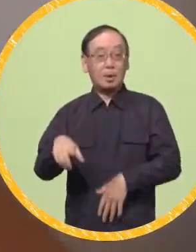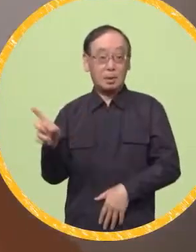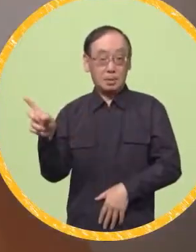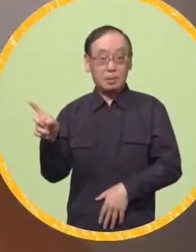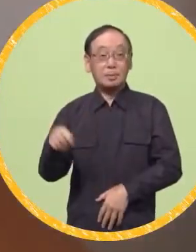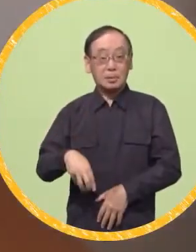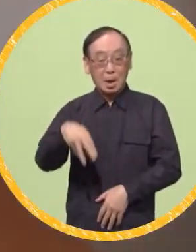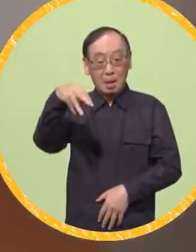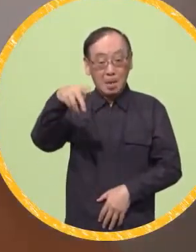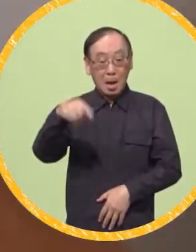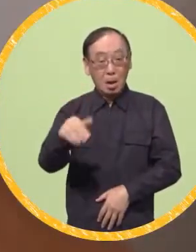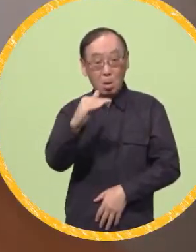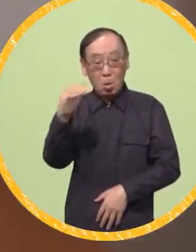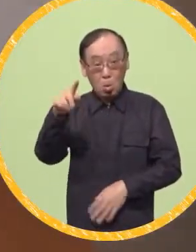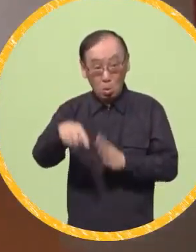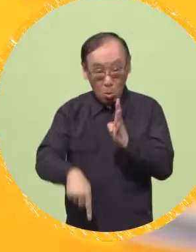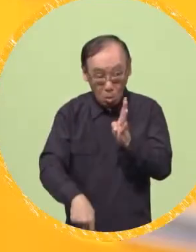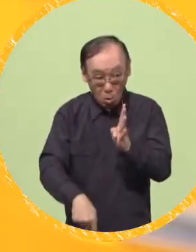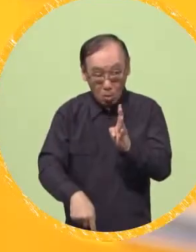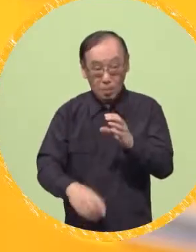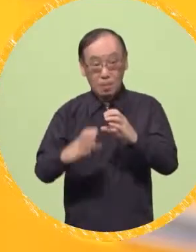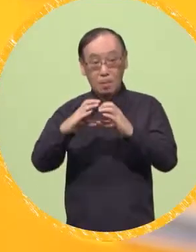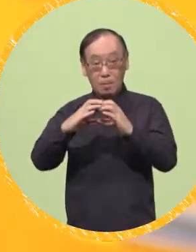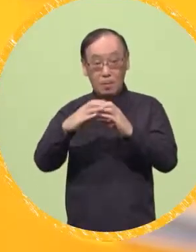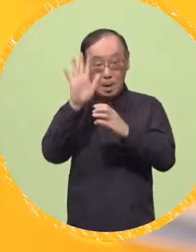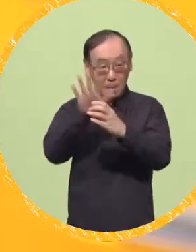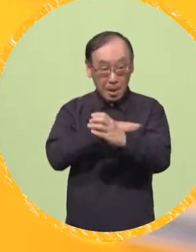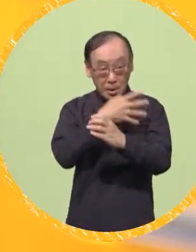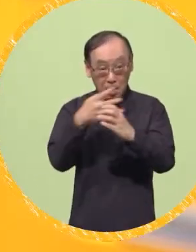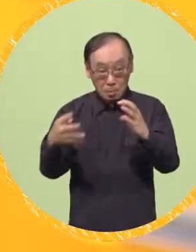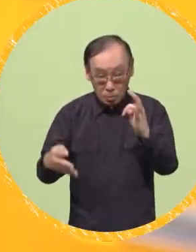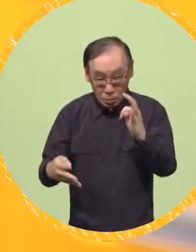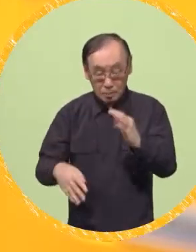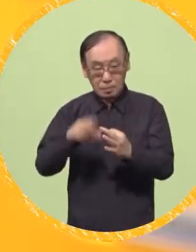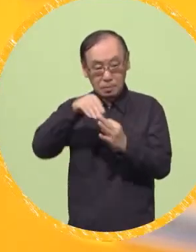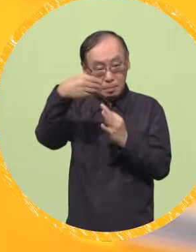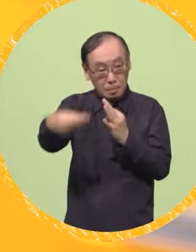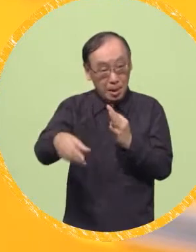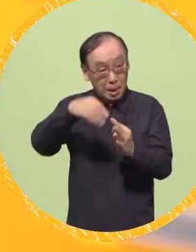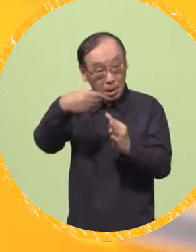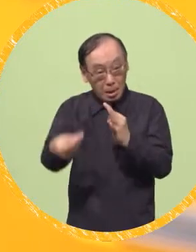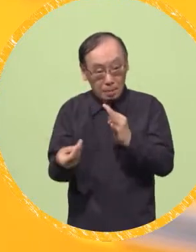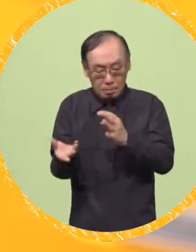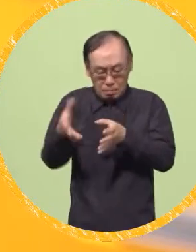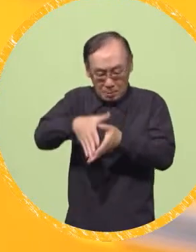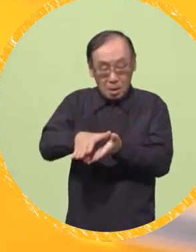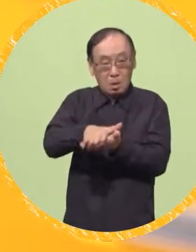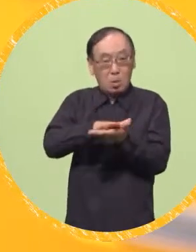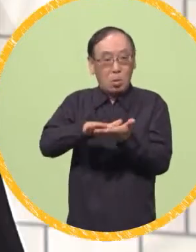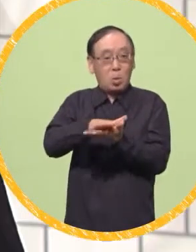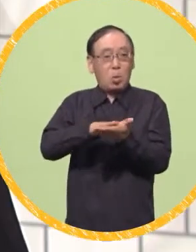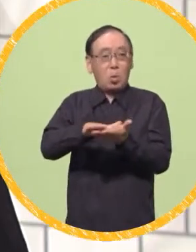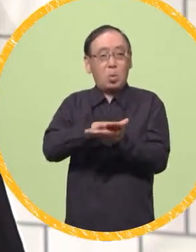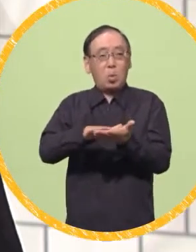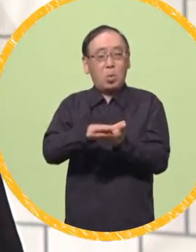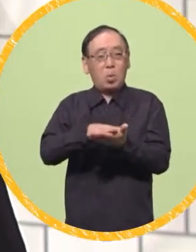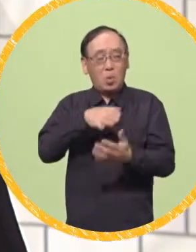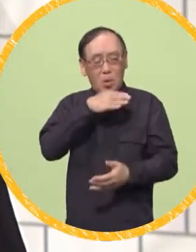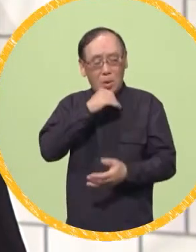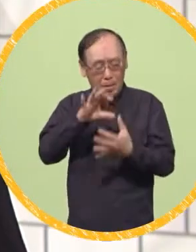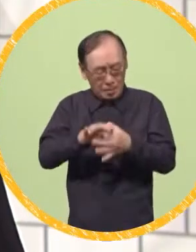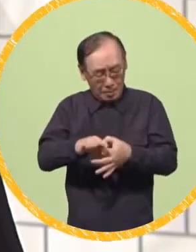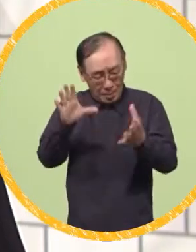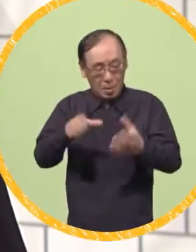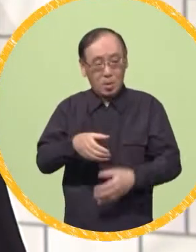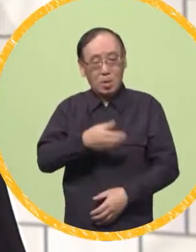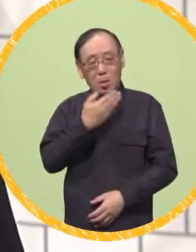マンゴーラインナップでバナナがたっぷりと入ったスーパーフード入りスムージーとなっていますどんな年代の方にも好まれる味と